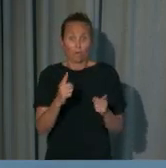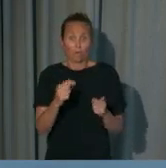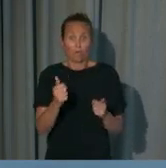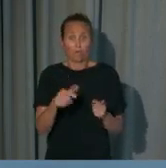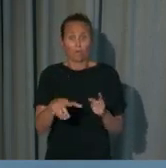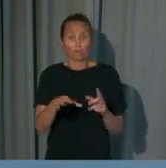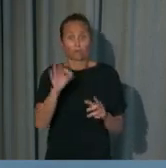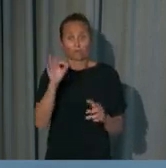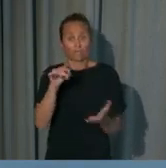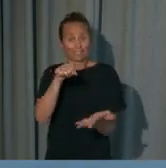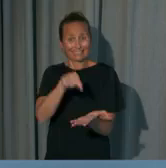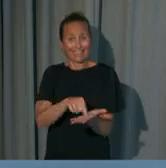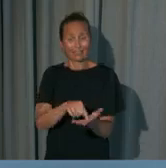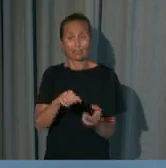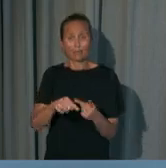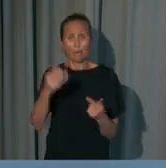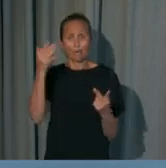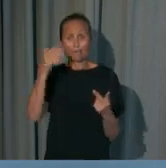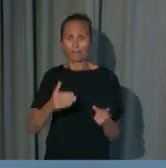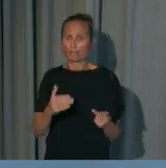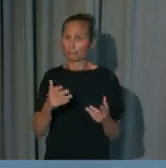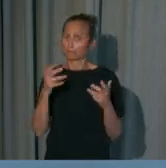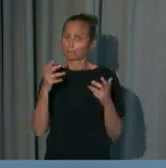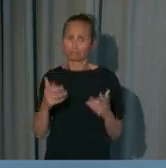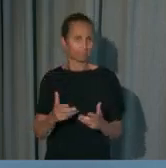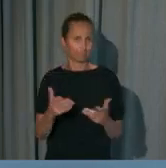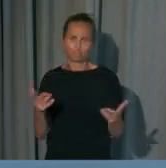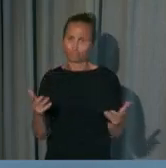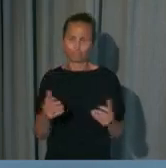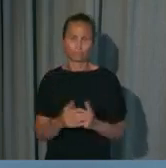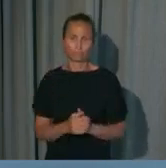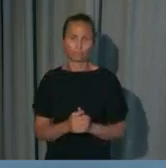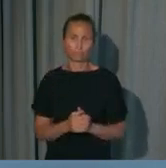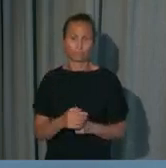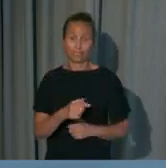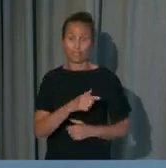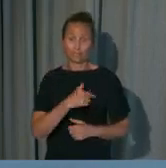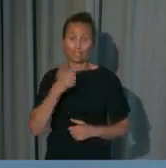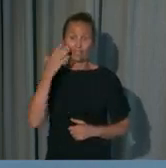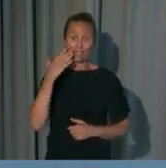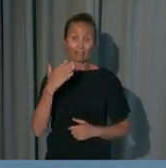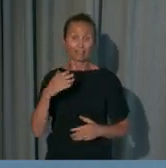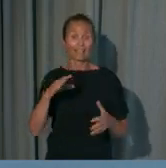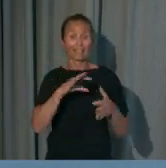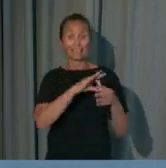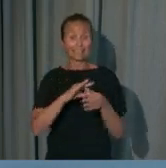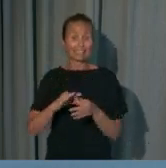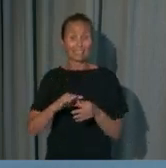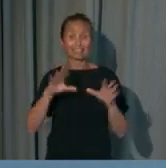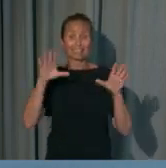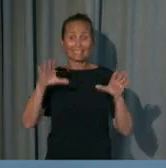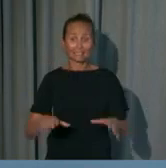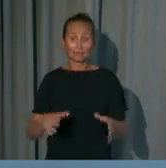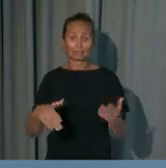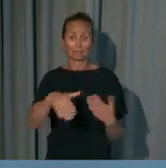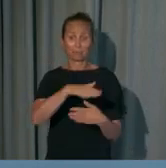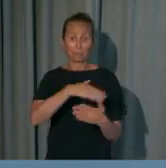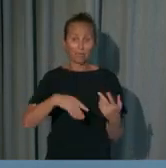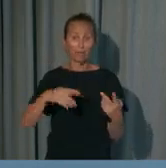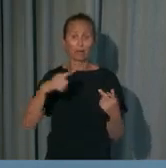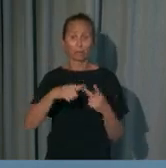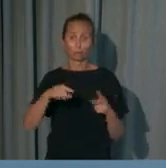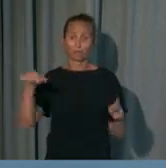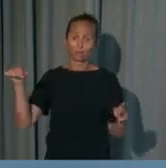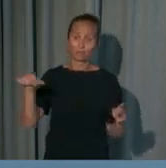det stedet og den kvelden han gjorde. Men vi vet at han tilhører et islamistisk miljø, og at